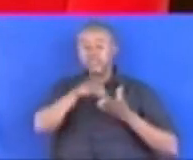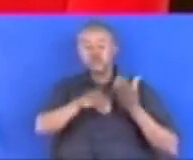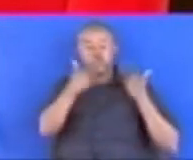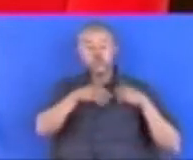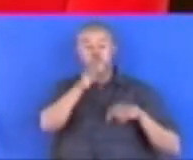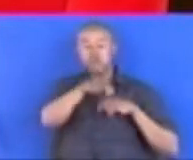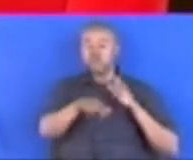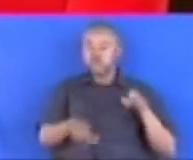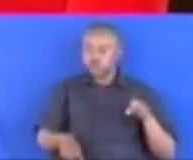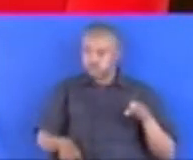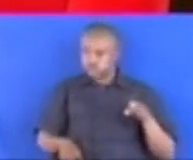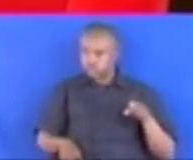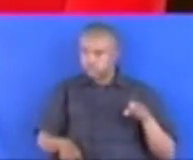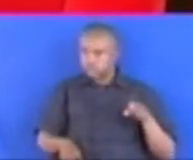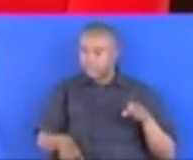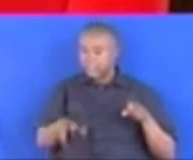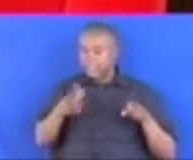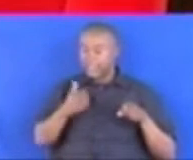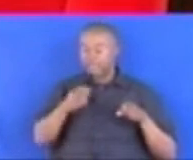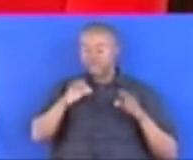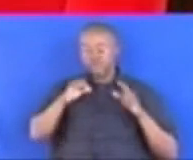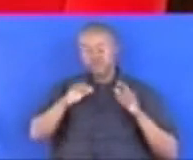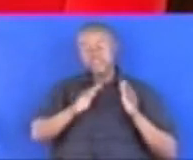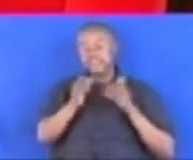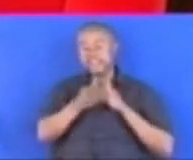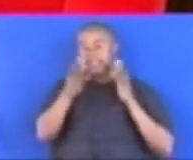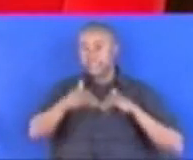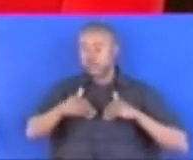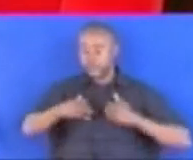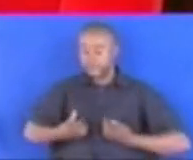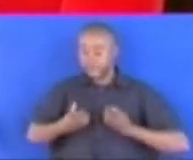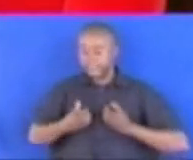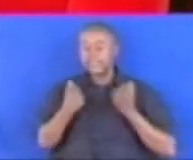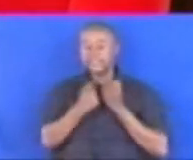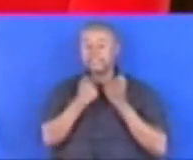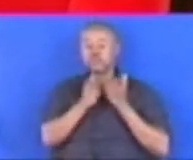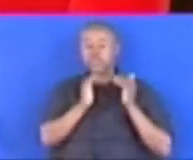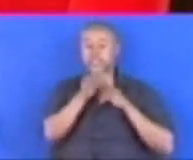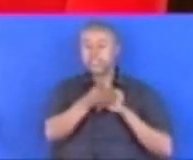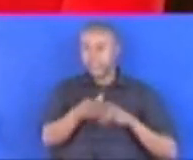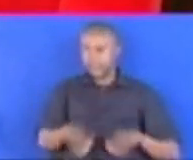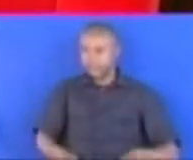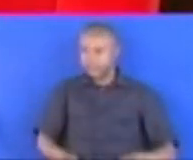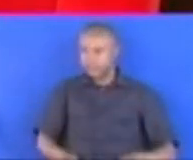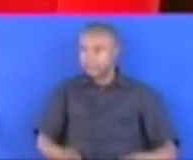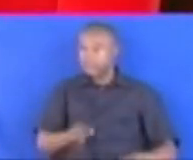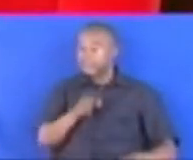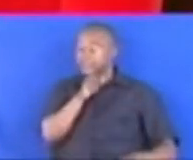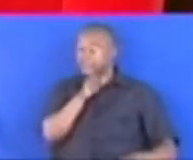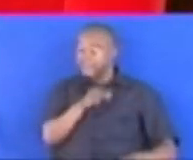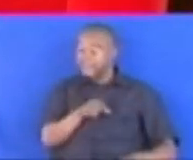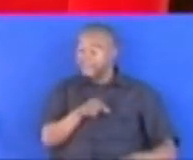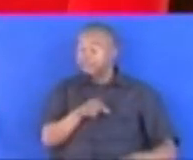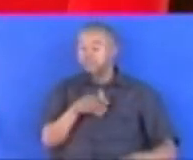mtu, alafu antibodies zina react, immunity inatengenezwa. Hii ndio aina ya chanjo ambayo imekuwepo miaka yote na